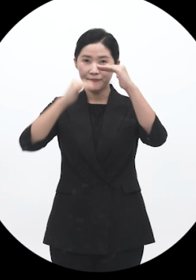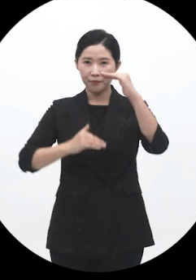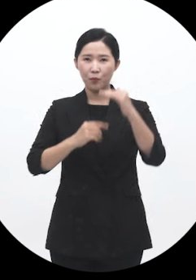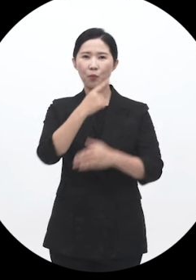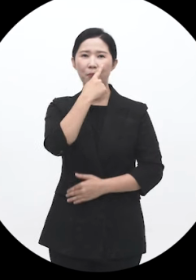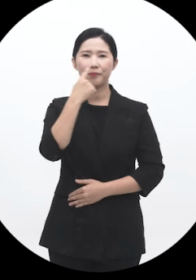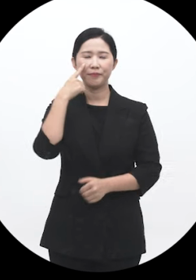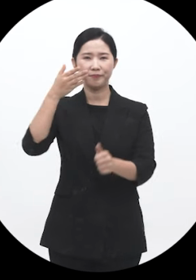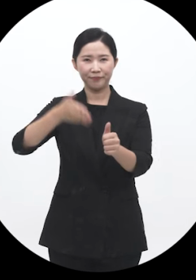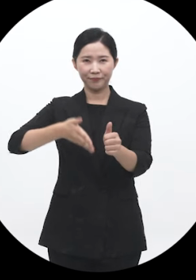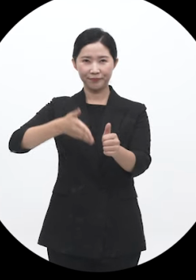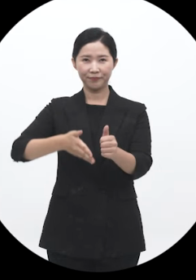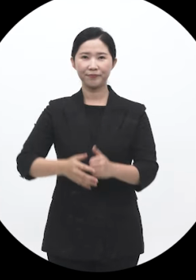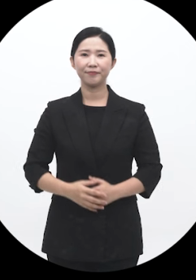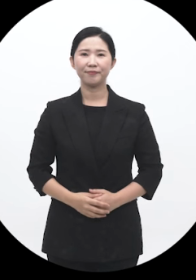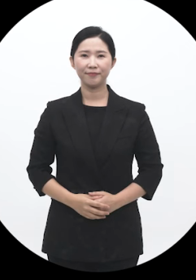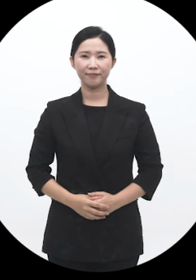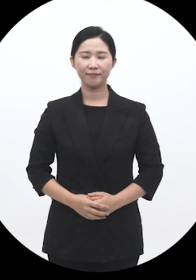바랍니다.